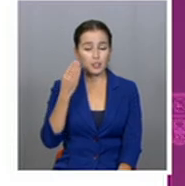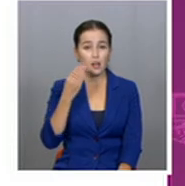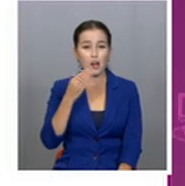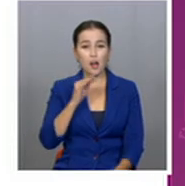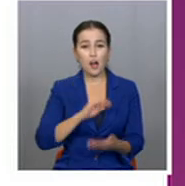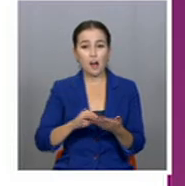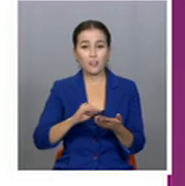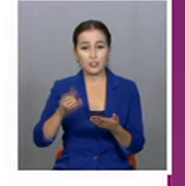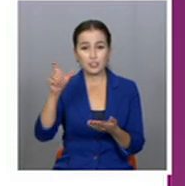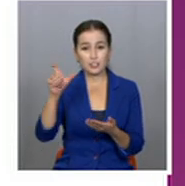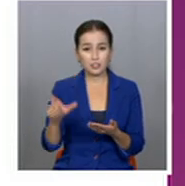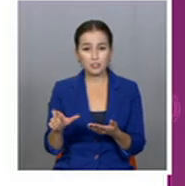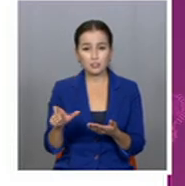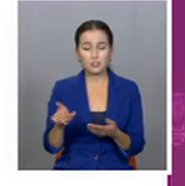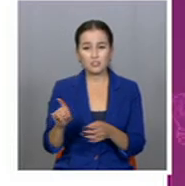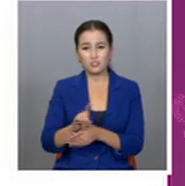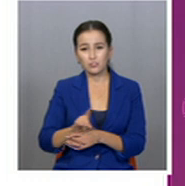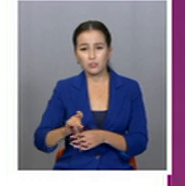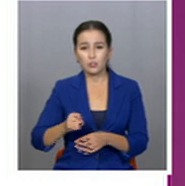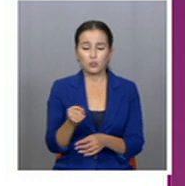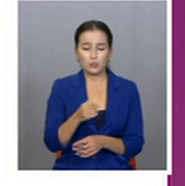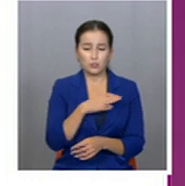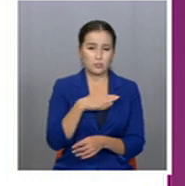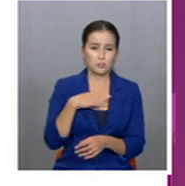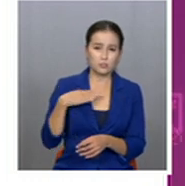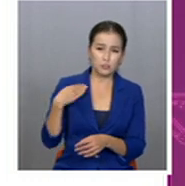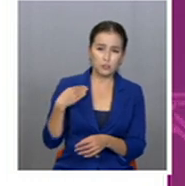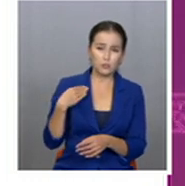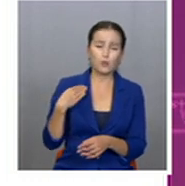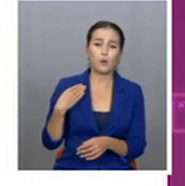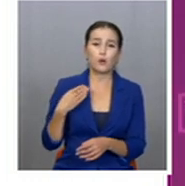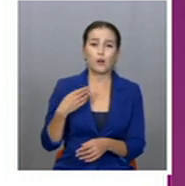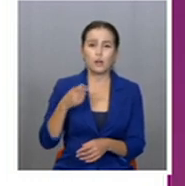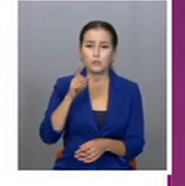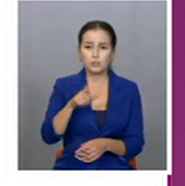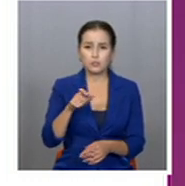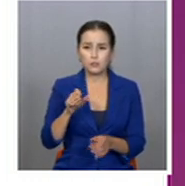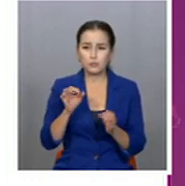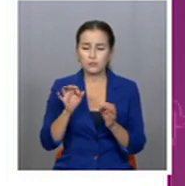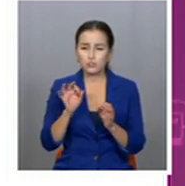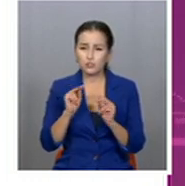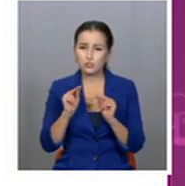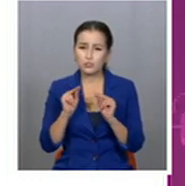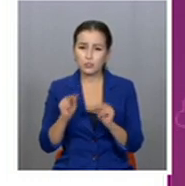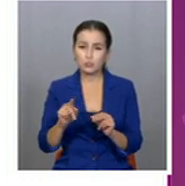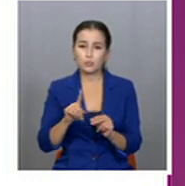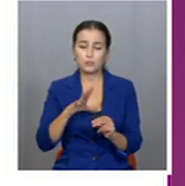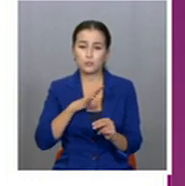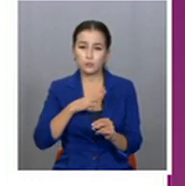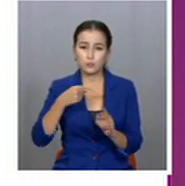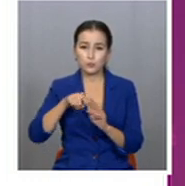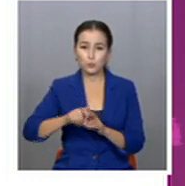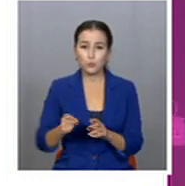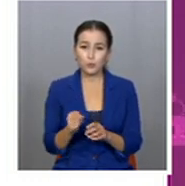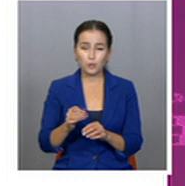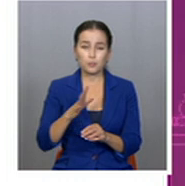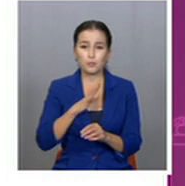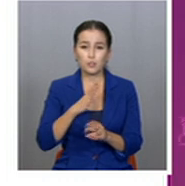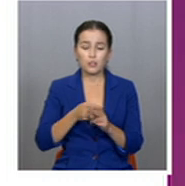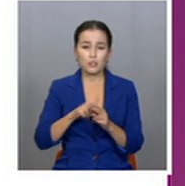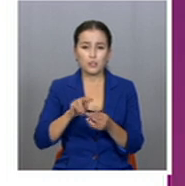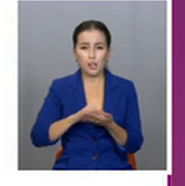жанама, жағымсыз достарды қаламайды. Адамның асыл қасиеттері шын достыққа жеткізетінін жырлай